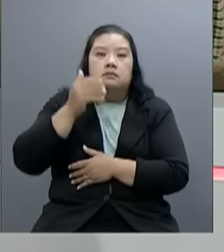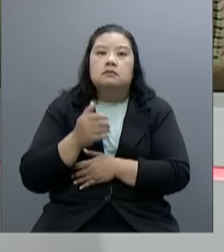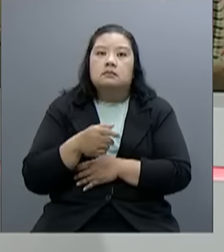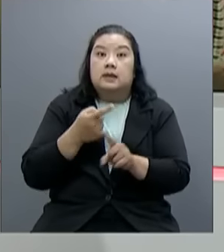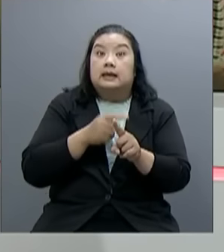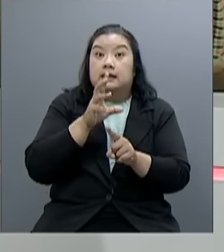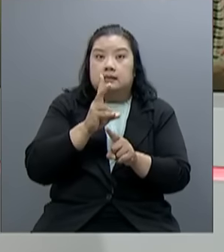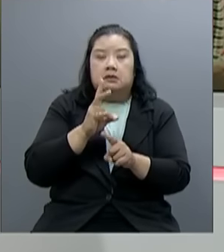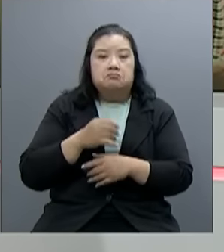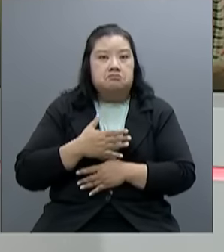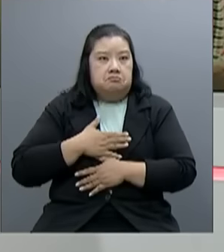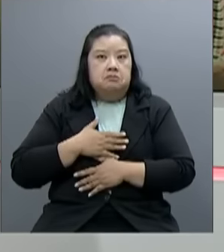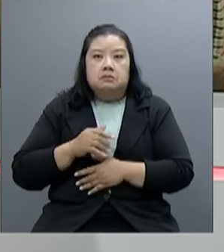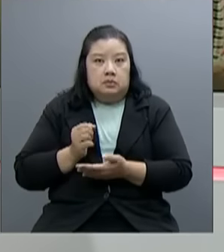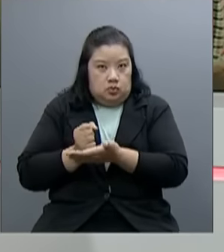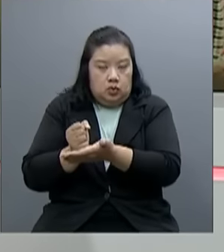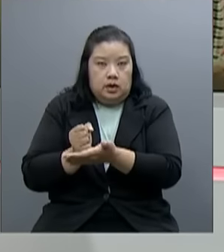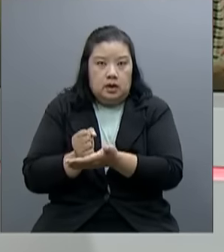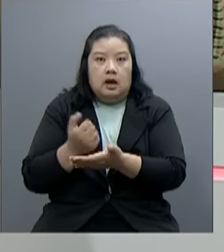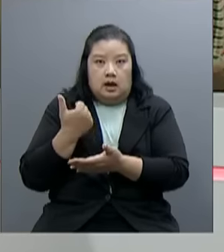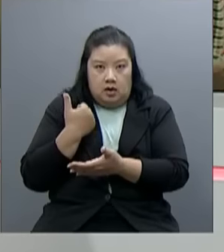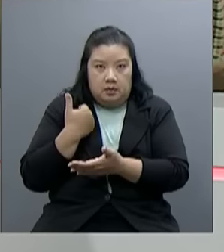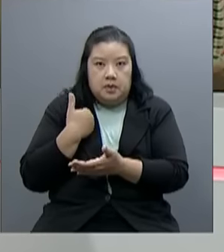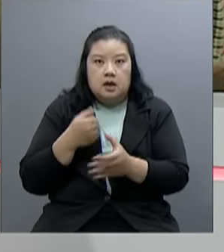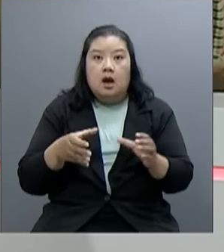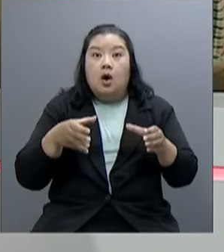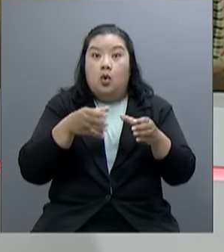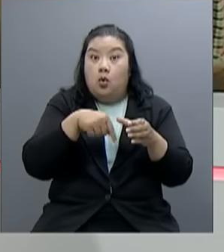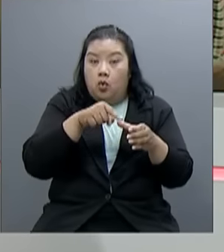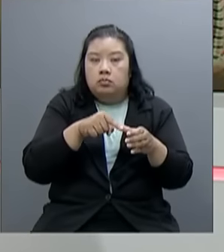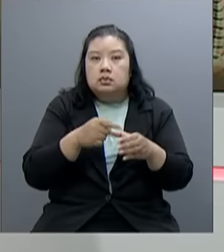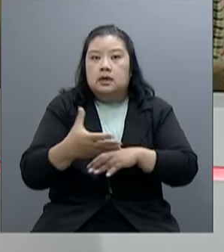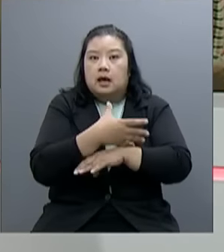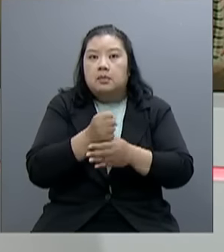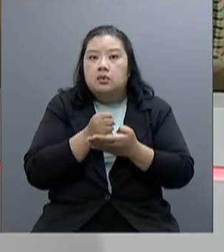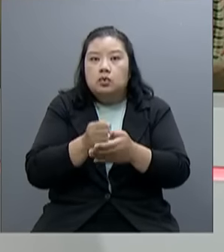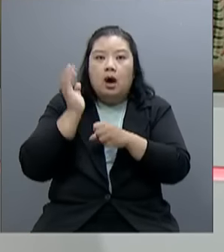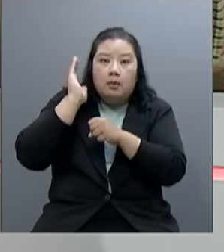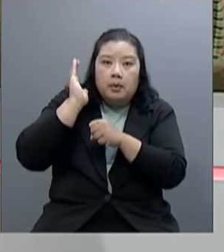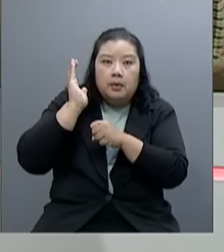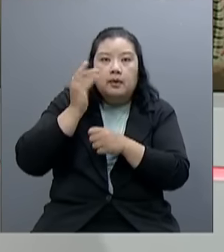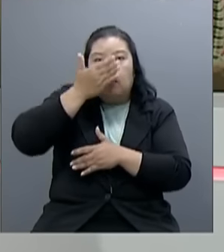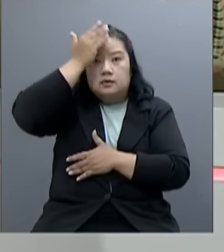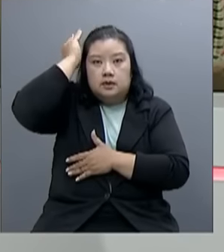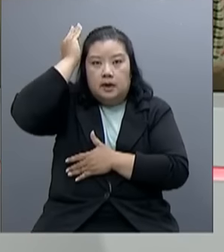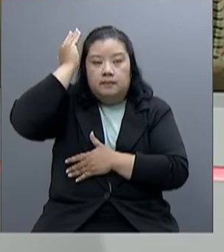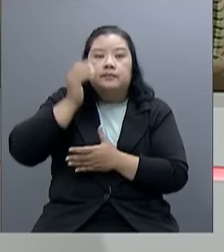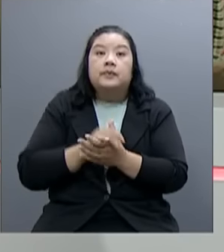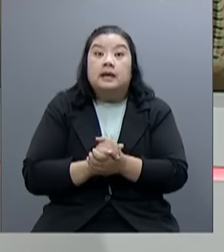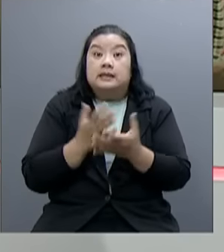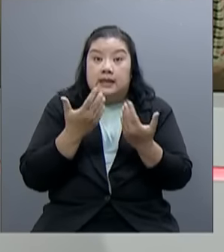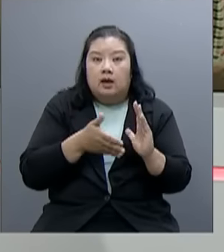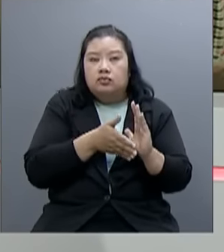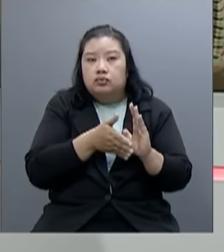ที่ผ่านมาเขาจัดตั้งอเมริาแคนะคะซึ่งเป็นกลุ่มเคลื่อนไหวทางการเมืองเพื่อช่วยหาเสียงเลือกตั้งค่ะจนถึงปัจจุบัน